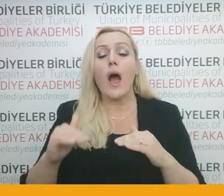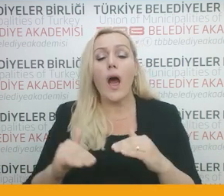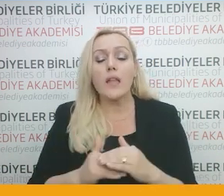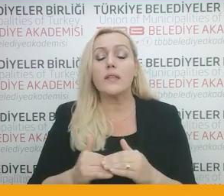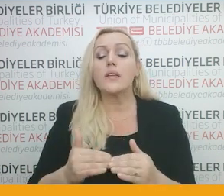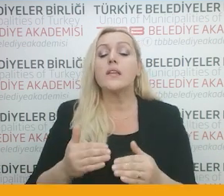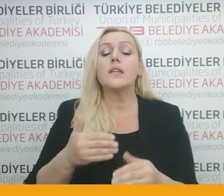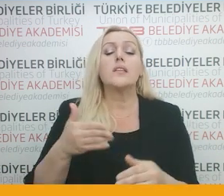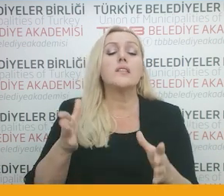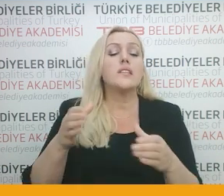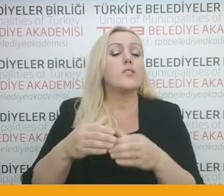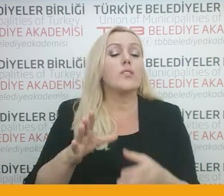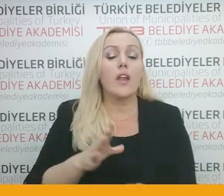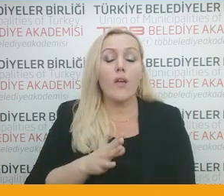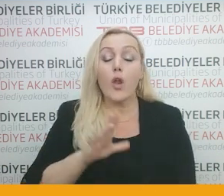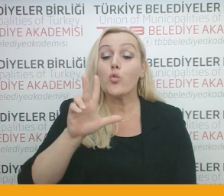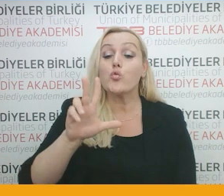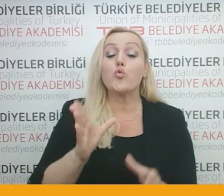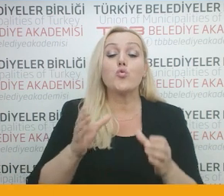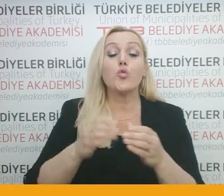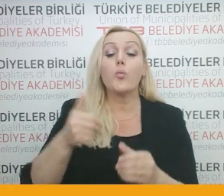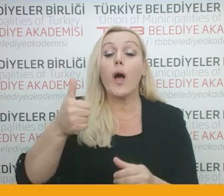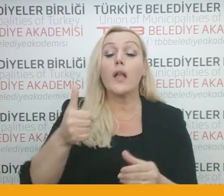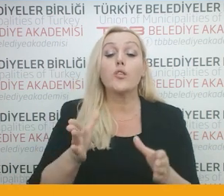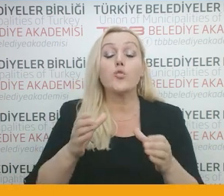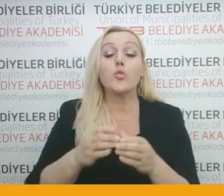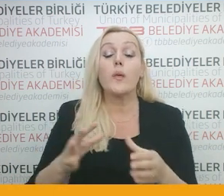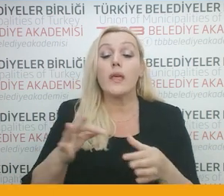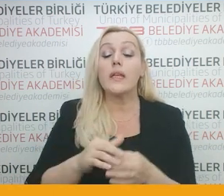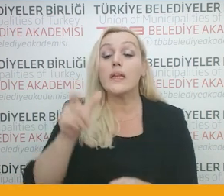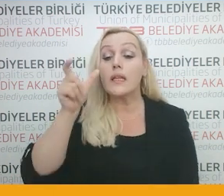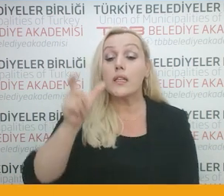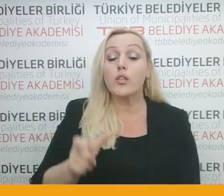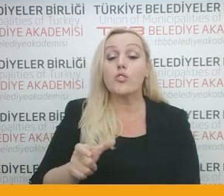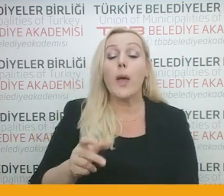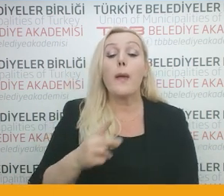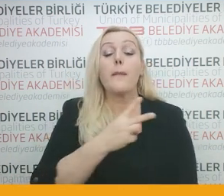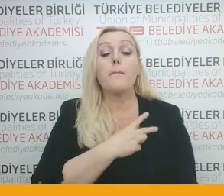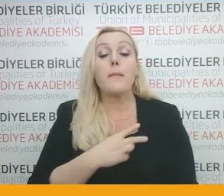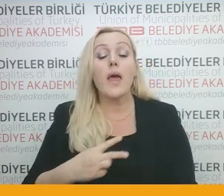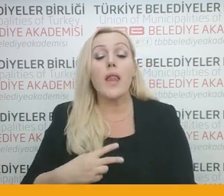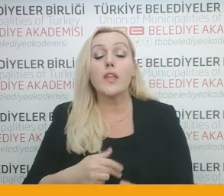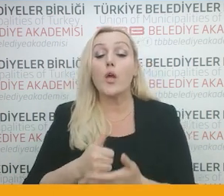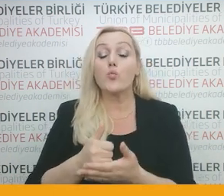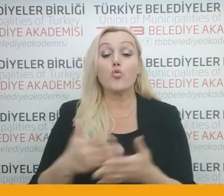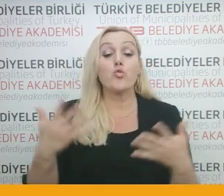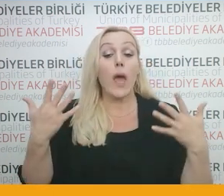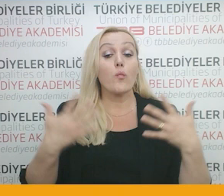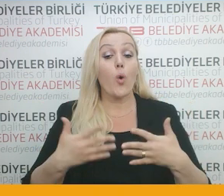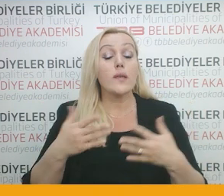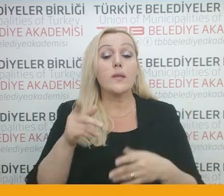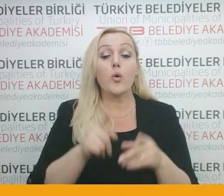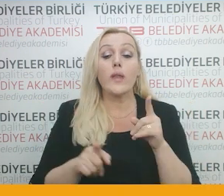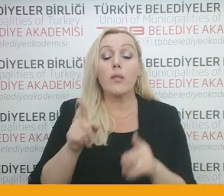için 3. grup ve 6. grupta ilgililer. Bunlar mahallelere bütçe muhasebe yönetmeliğine